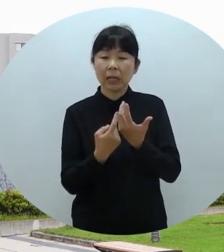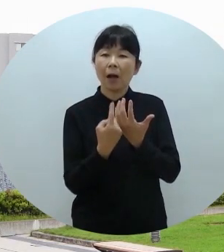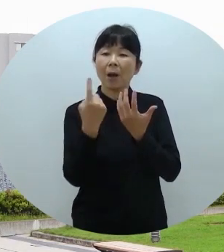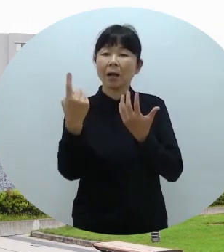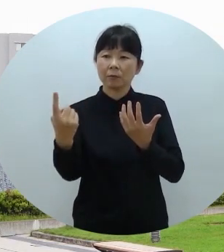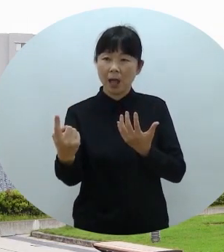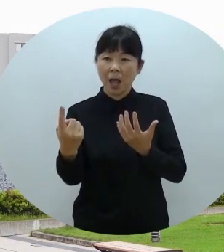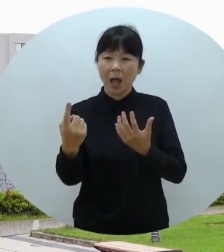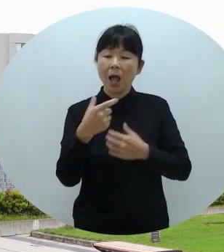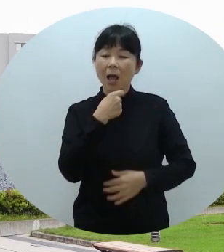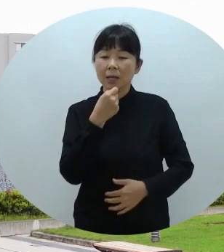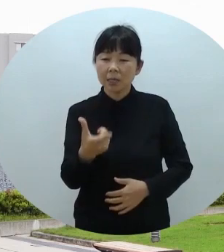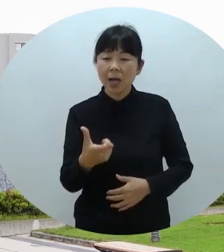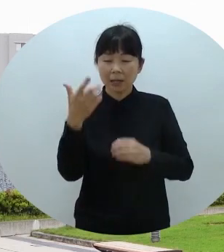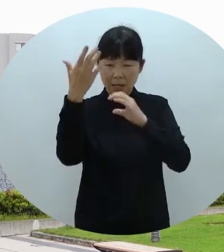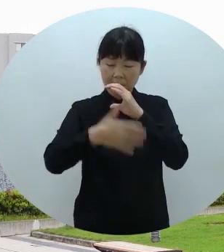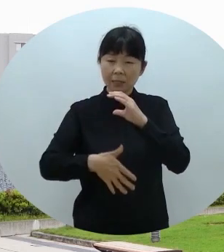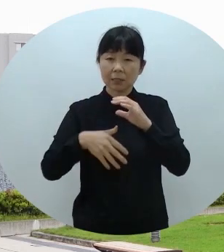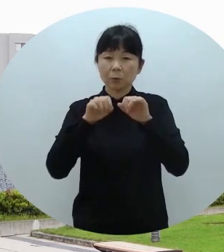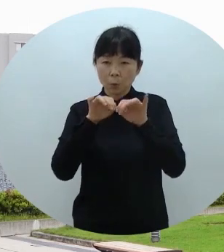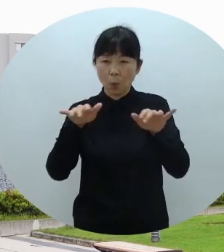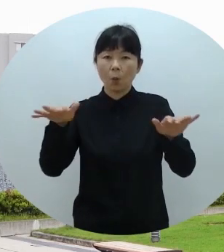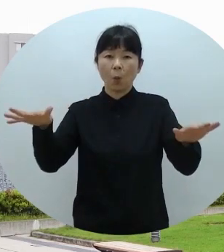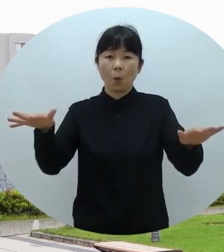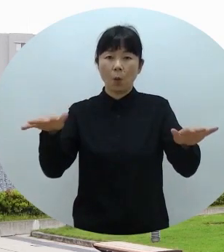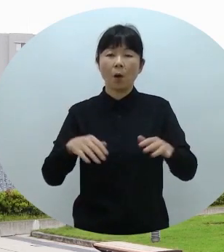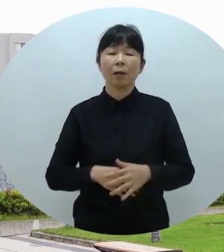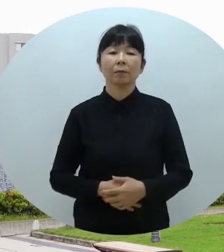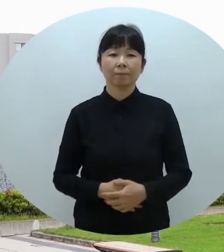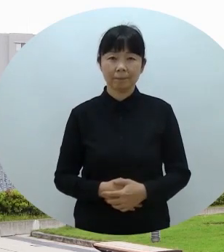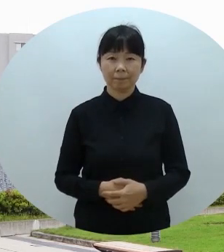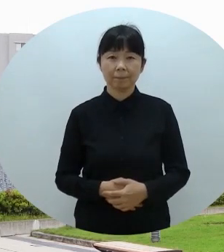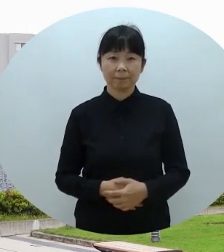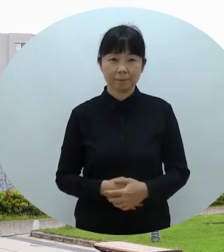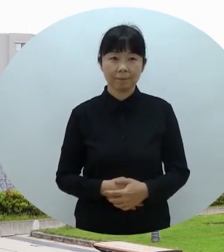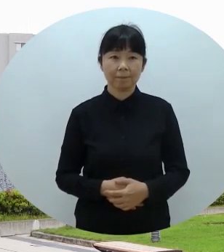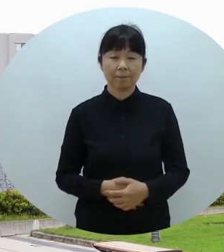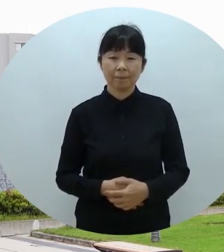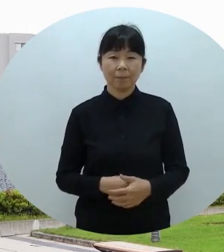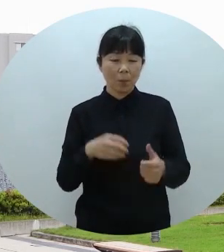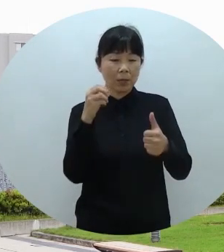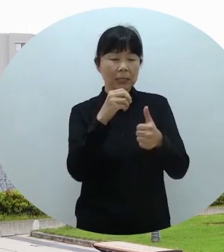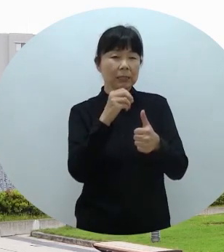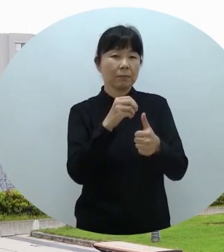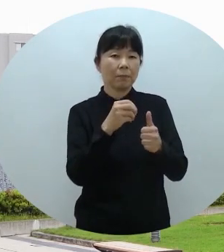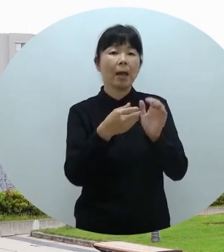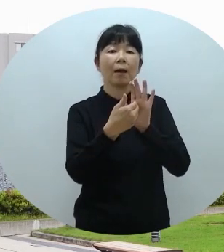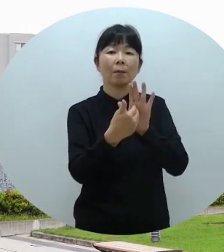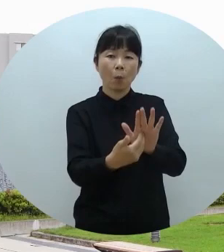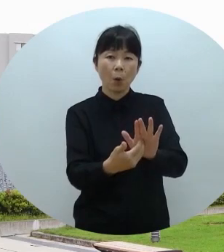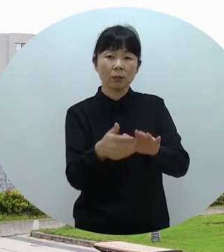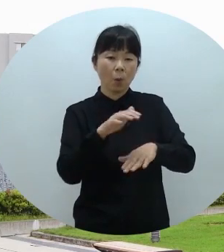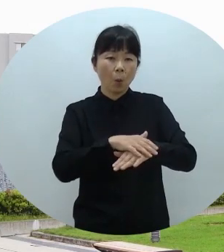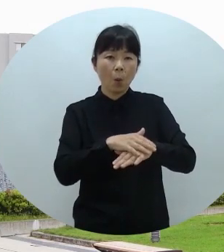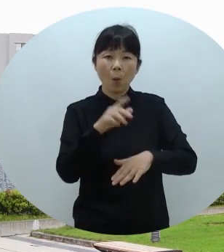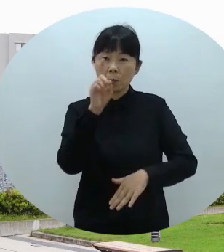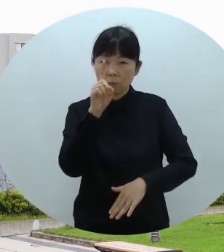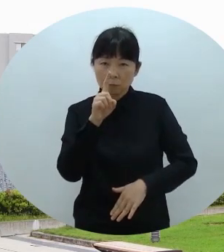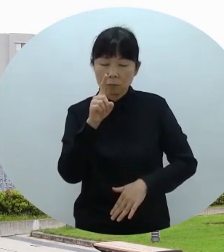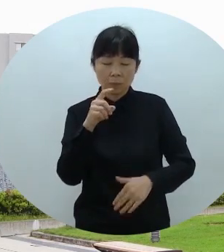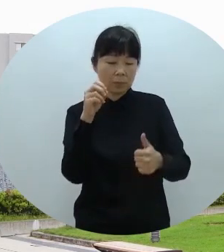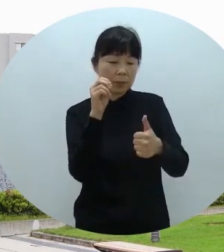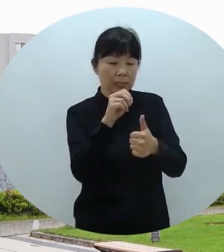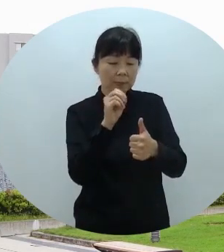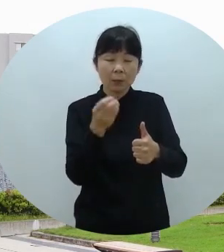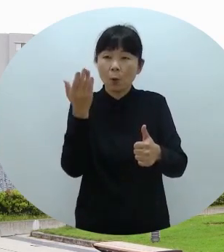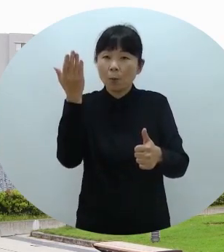れ、当事者が嫌がる写真の投稿などがあります。いじめの防止は、いじめに関する感度を